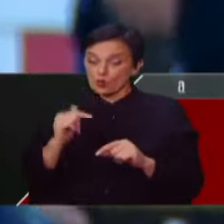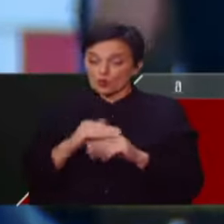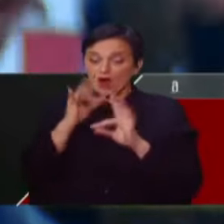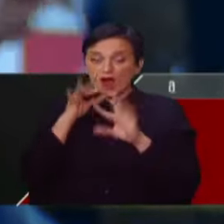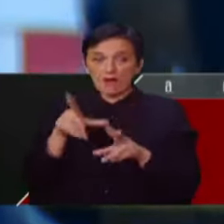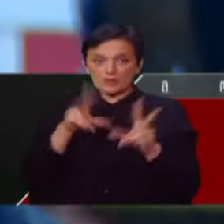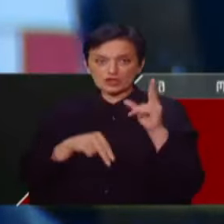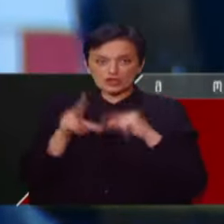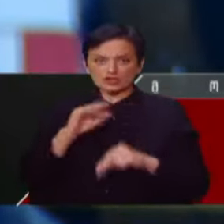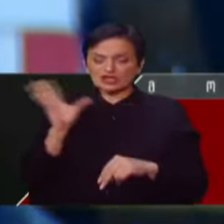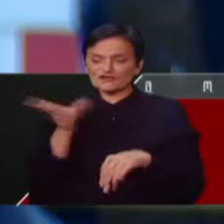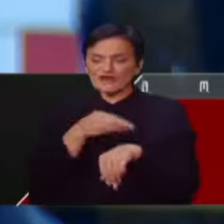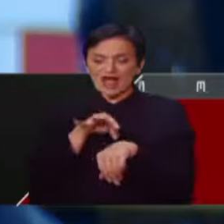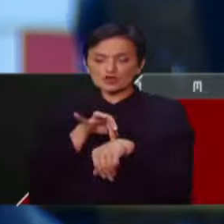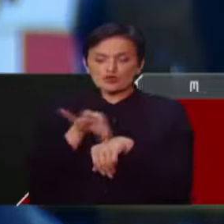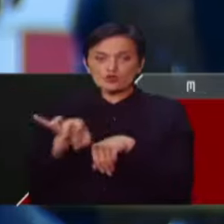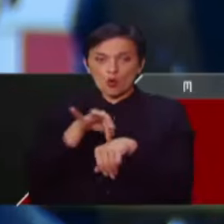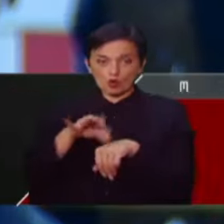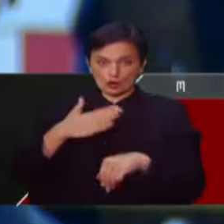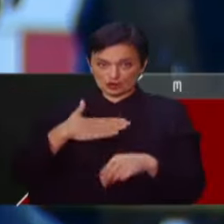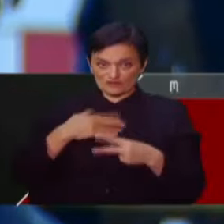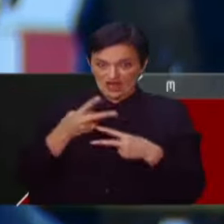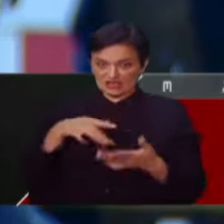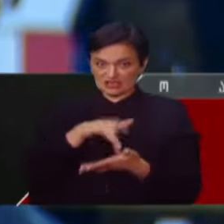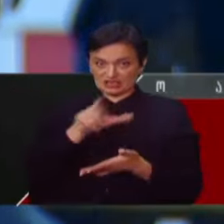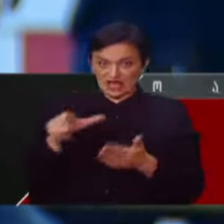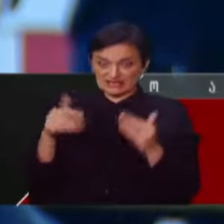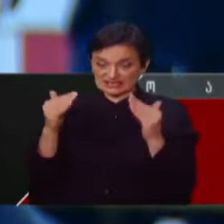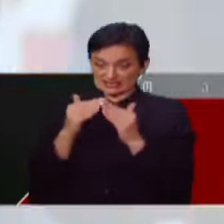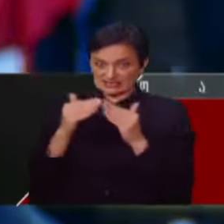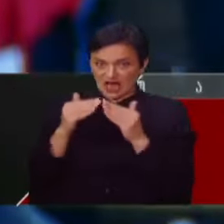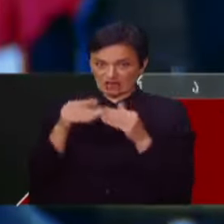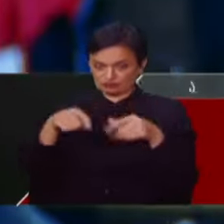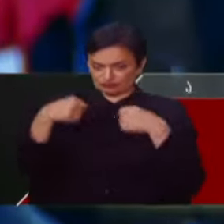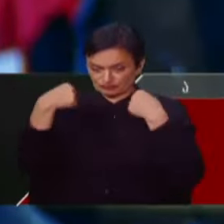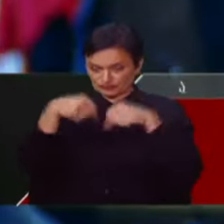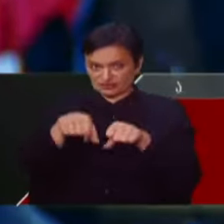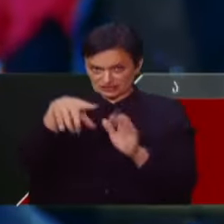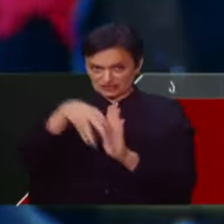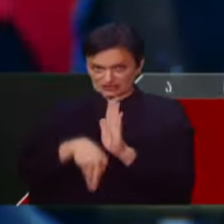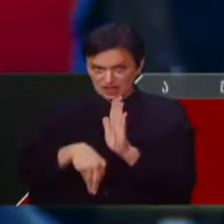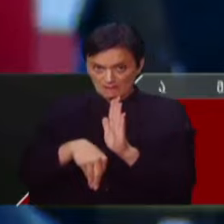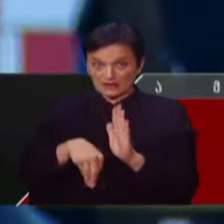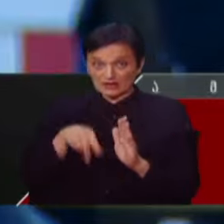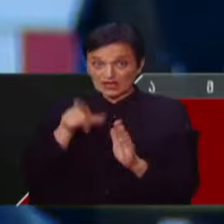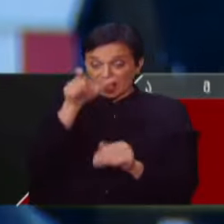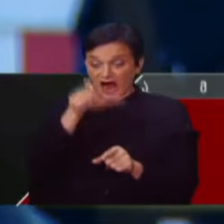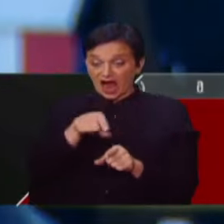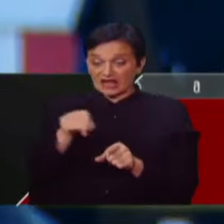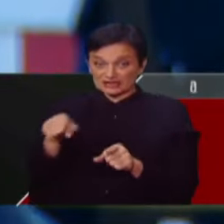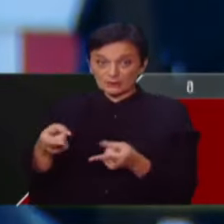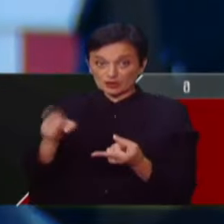რომლითაც ყველა მოძალადე, რომელმაც ჩვენი თანამოქალაქეები სახლებთან ცემა, თვითონ ამ ადამიანთან